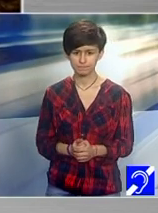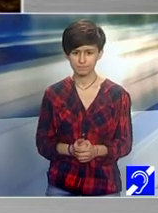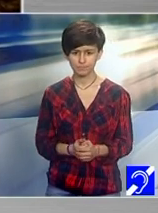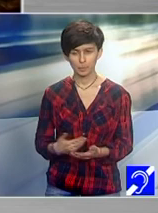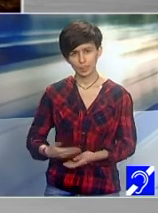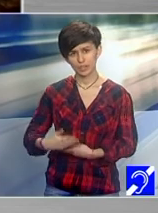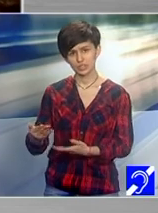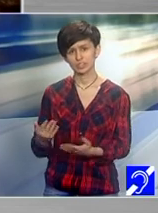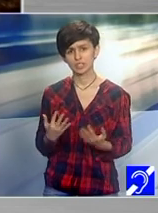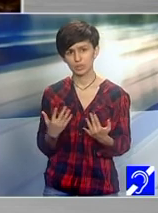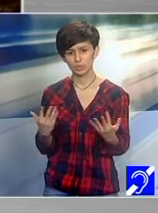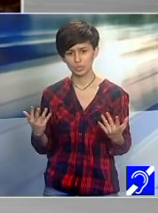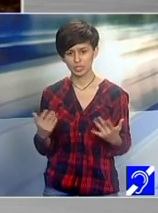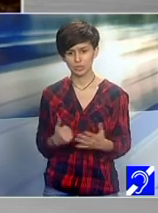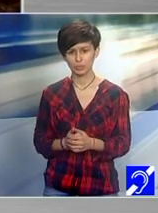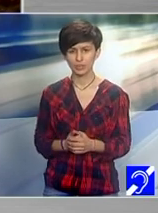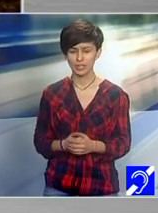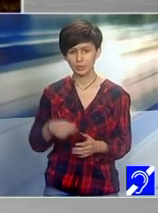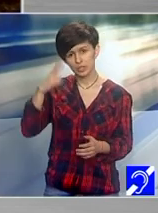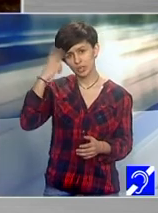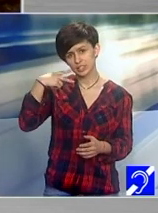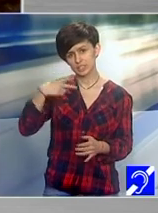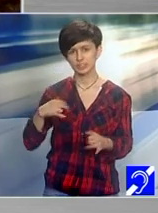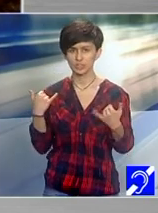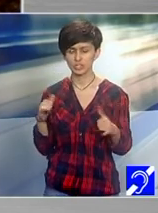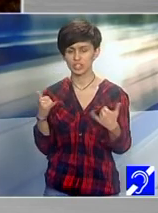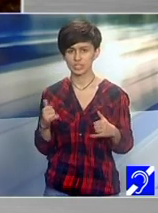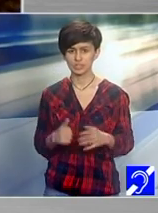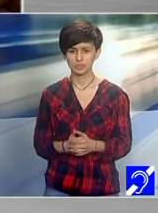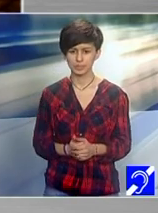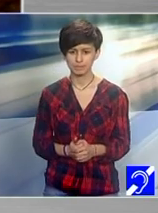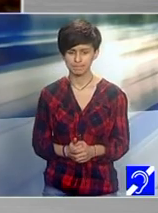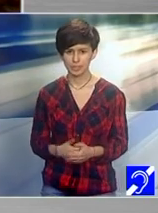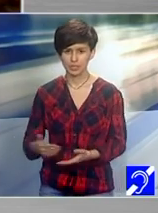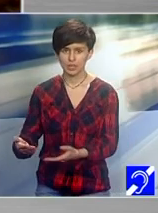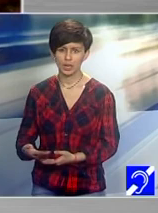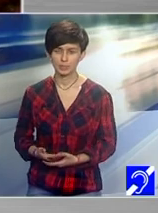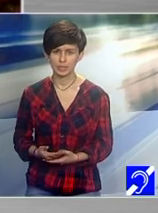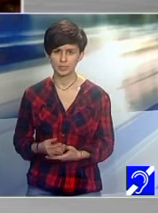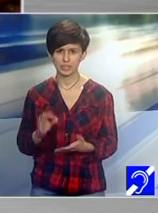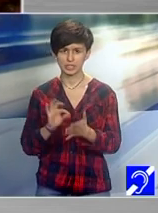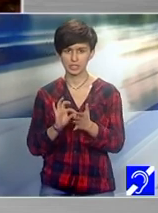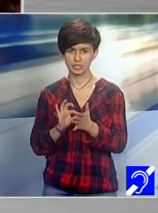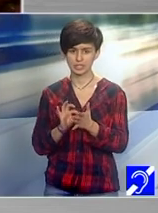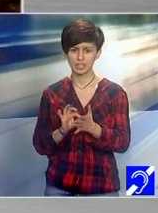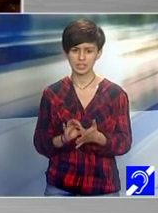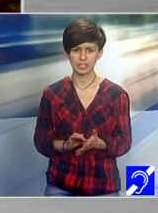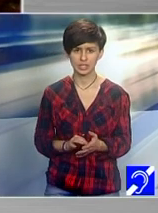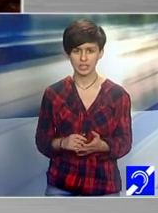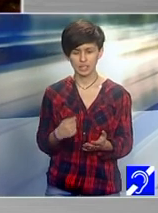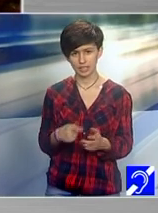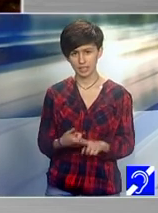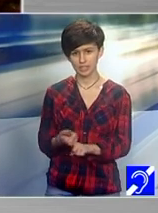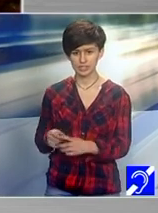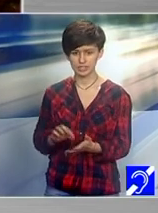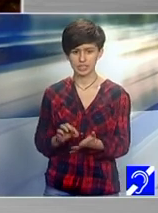cifră mai simplă ca să înțelegeți ce se întâmplă. Cadrelor, am primit datele INSE-ului referitoare la salarizarea în România pe